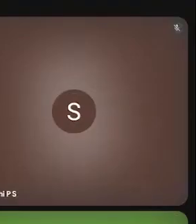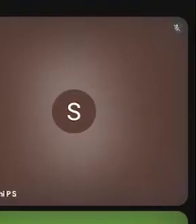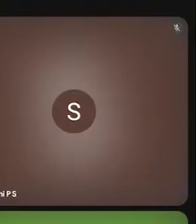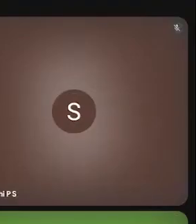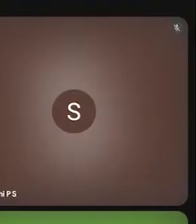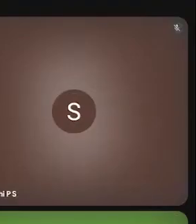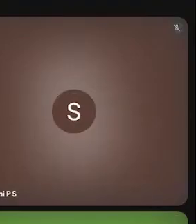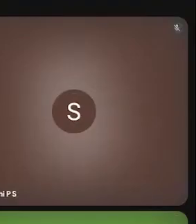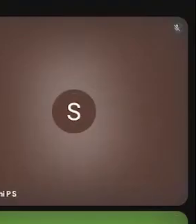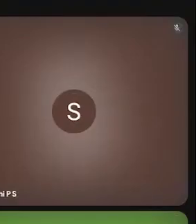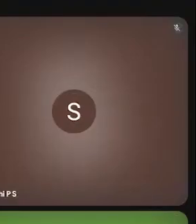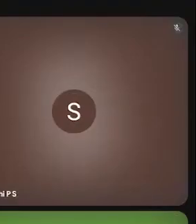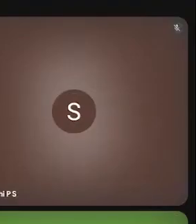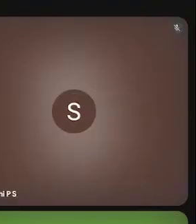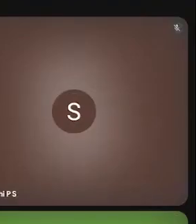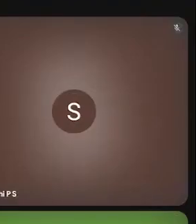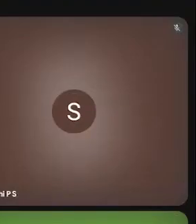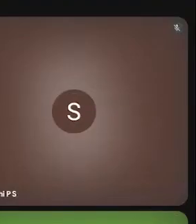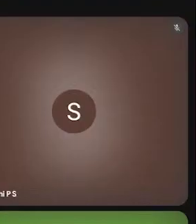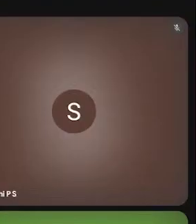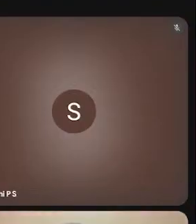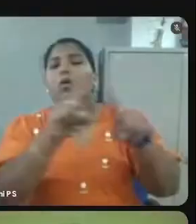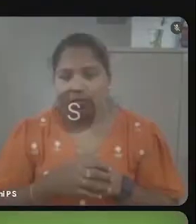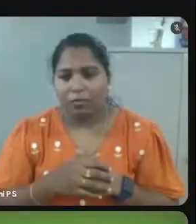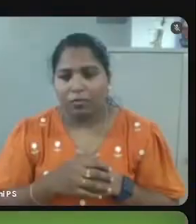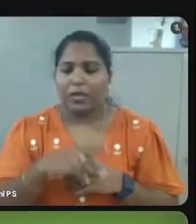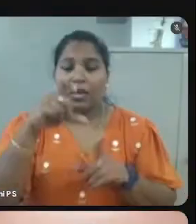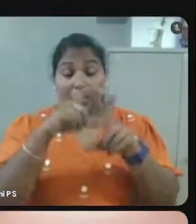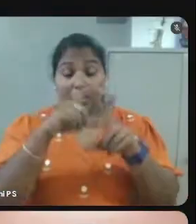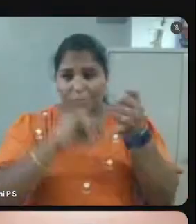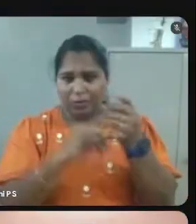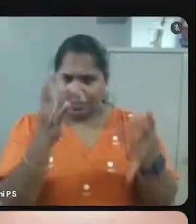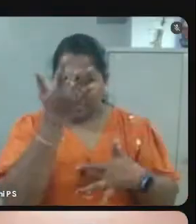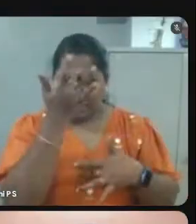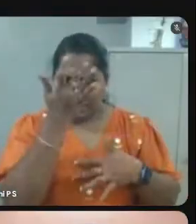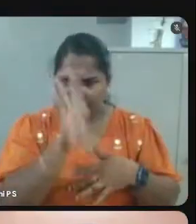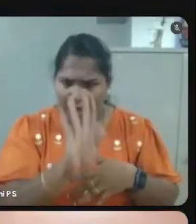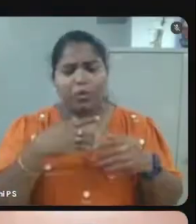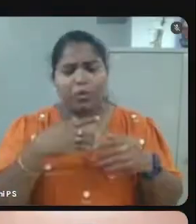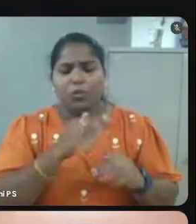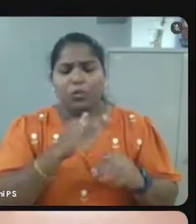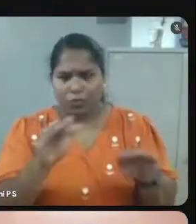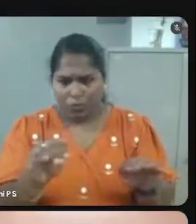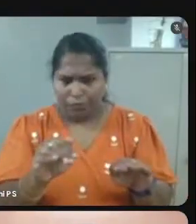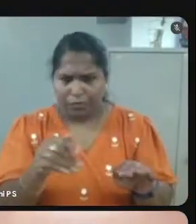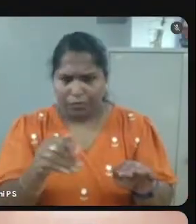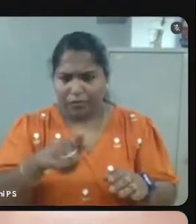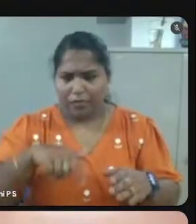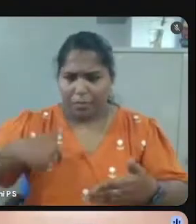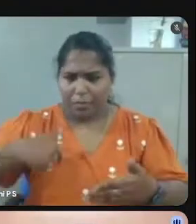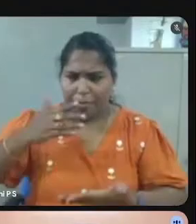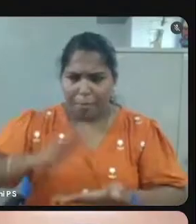സർ, അതിനോടനുബന്ധിച്ചിട്ട് തന്നെ ഒരു സംശയമാണ്. അപ്പൊ ഈ കുട്ടികളെ, ഡൗൺ സിൻഡ്രോം കുട്ടികളെ തന്നെയാണ് ചോദിക്കുന്നത്. അവര് കല്യാണം